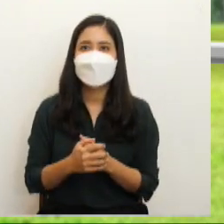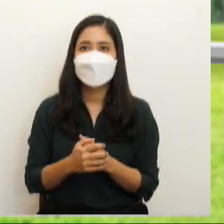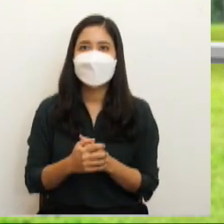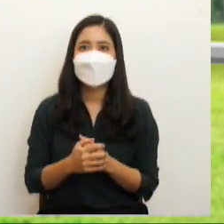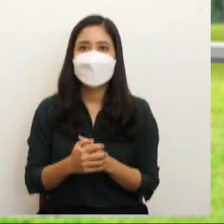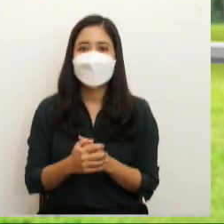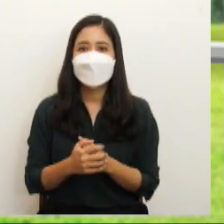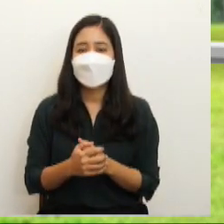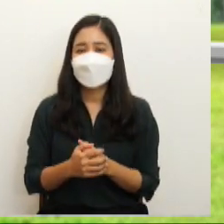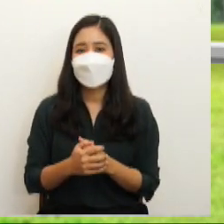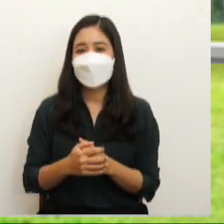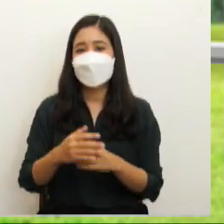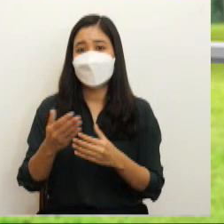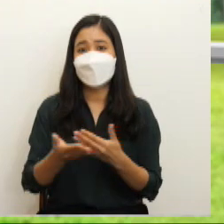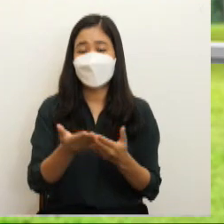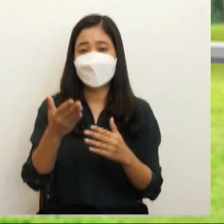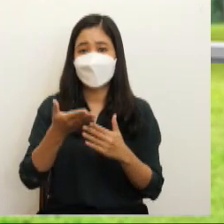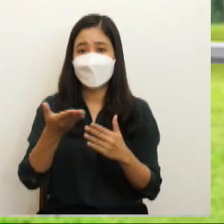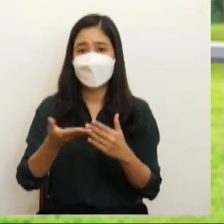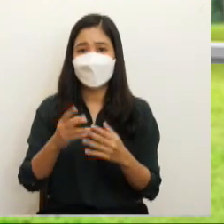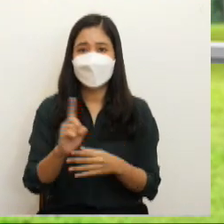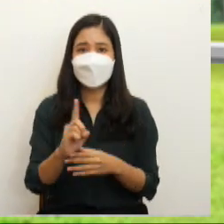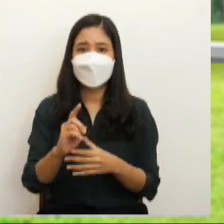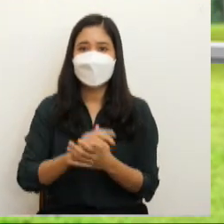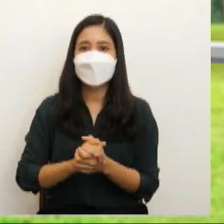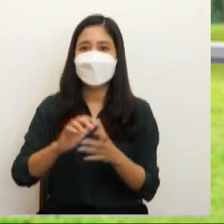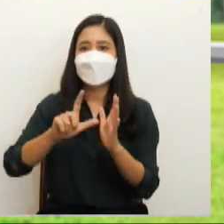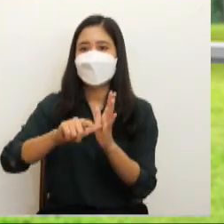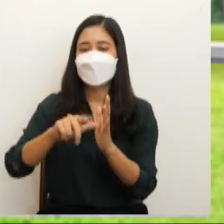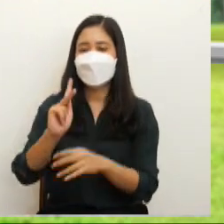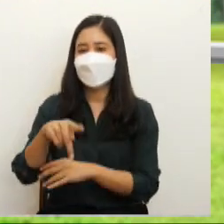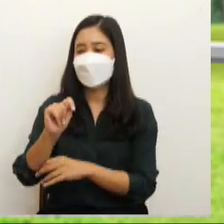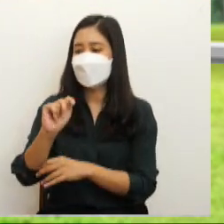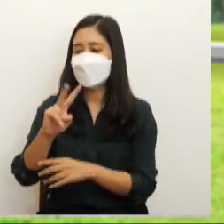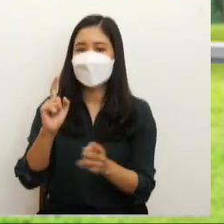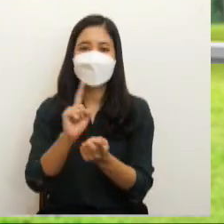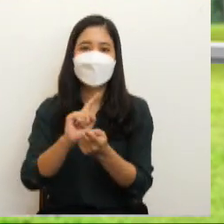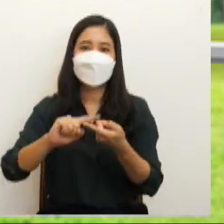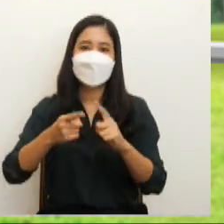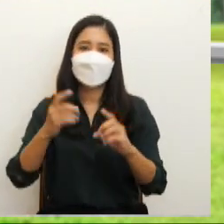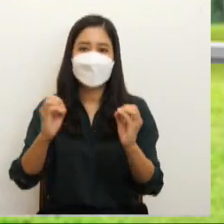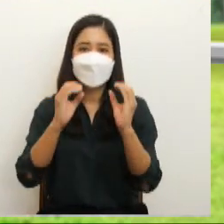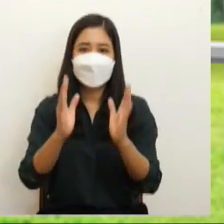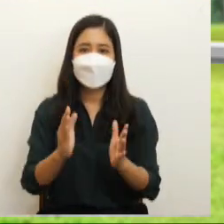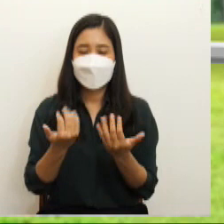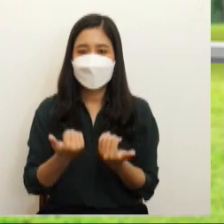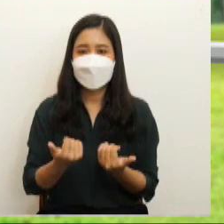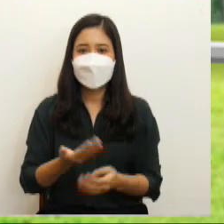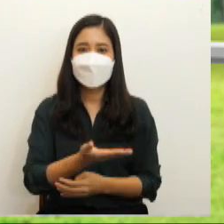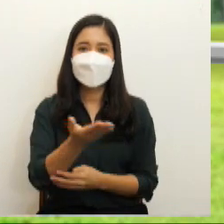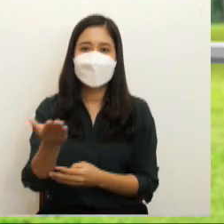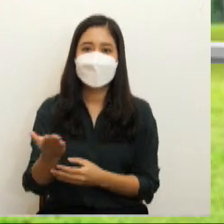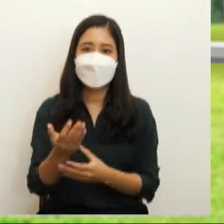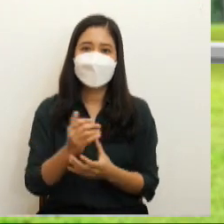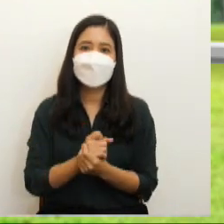คะท่านผู้ชมคะในช่วงต่อไปของรายการนั่นคือช่วงเลขาธิการกพฐ.พบเพื่อนครูค่ะซึ่งในวันนี้นะคะทุกท่านจะได้พบกับท่